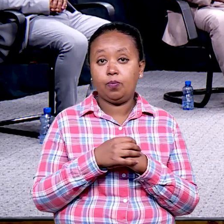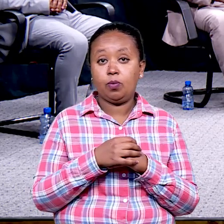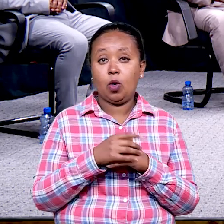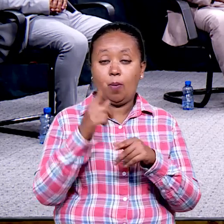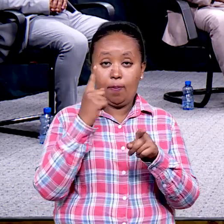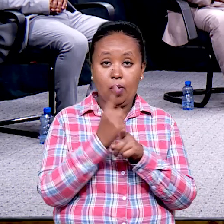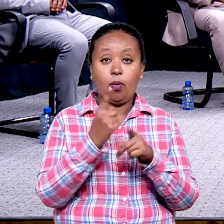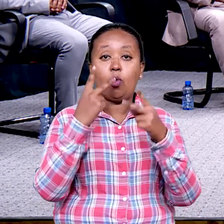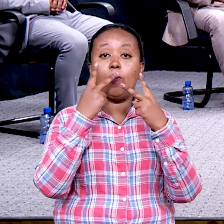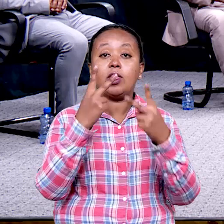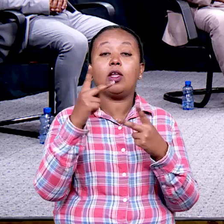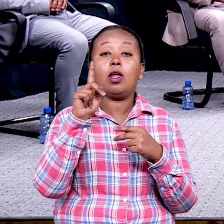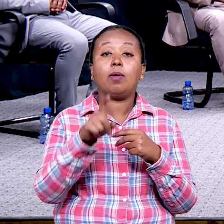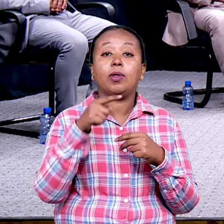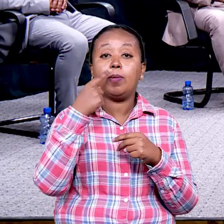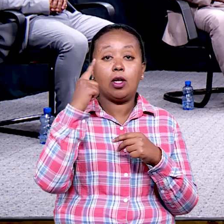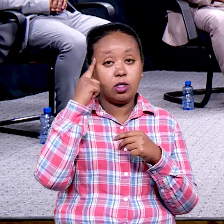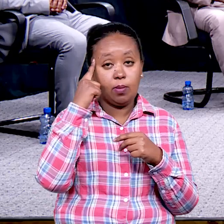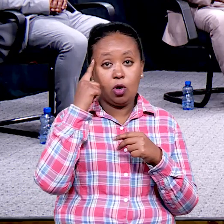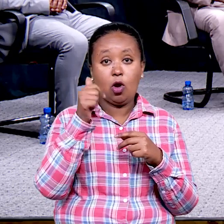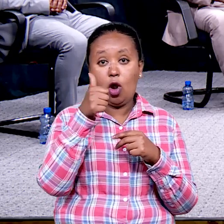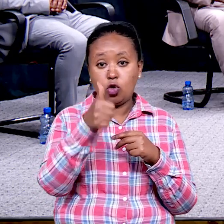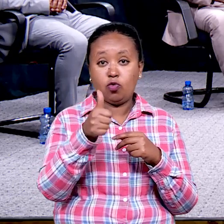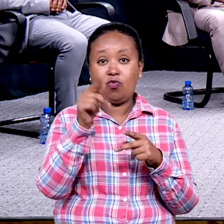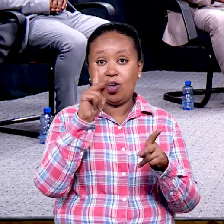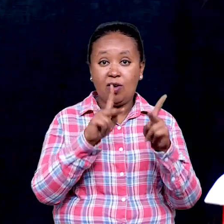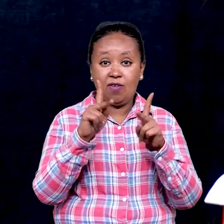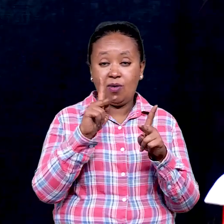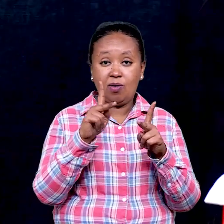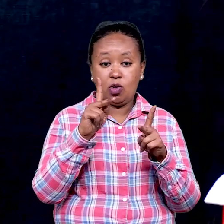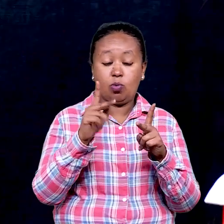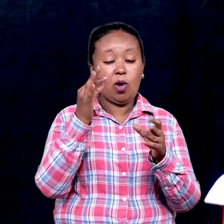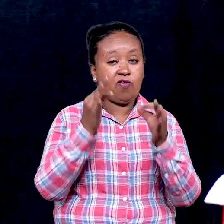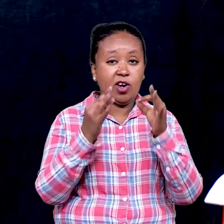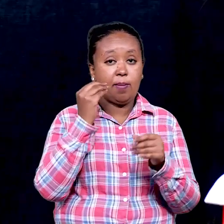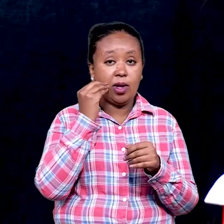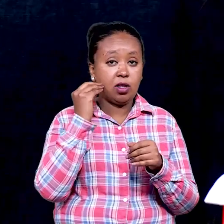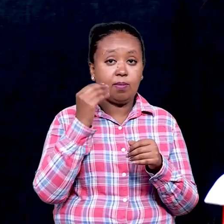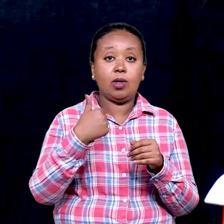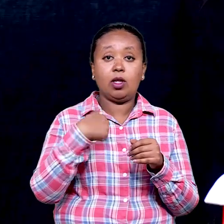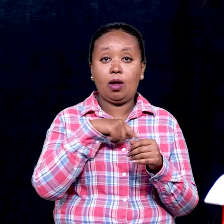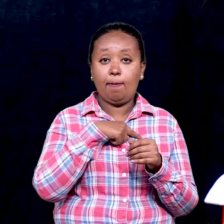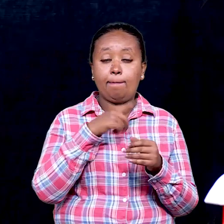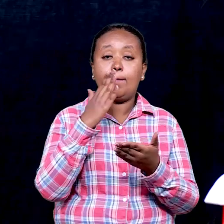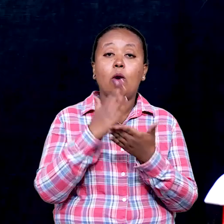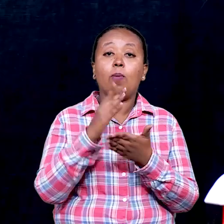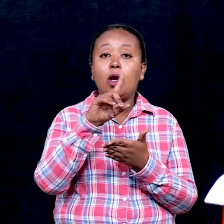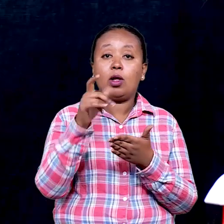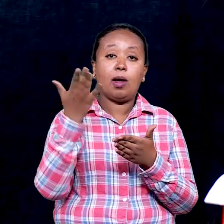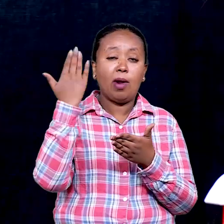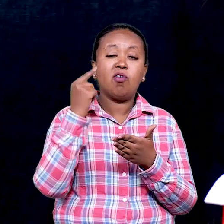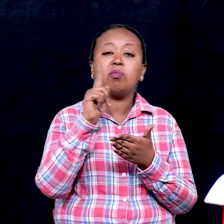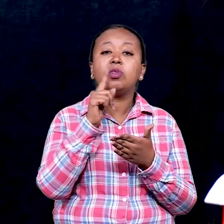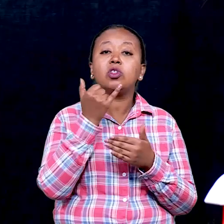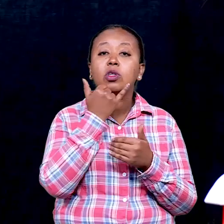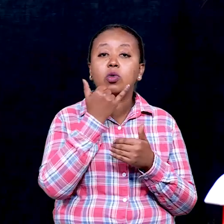በአግባብ መታየት አለበት ብዬ አስባለሁ። ራሱ ፍርድ ቤትም ሚዲያውም እኛም ሲቪክ ሶሳይቲ አቁመናል ወይ፣ ከባለፈው ምን